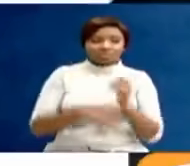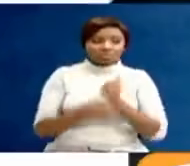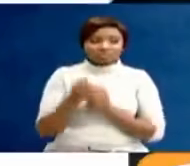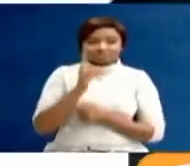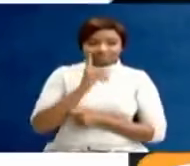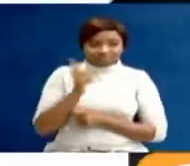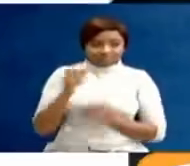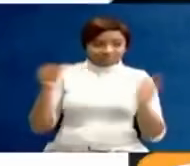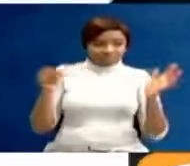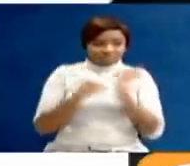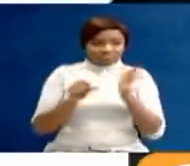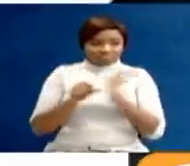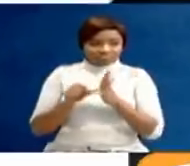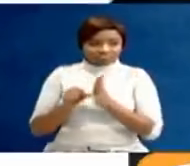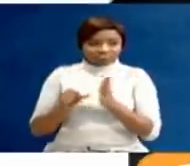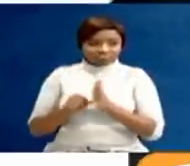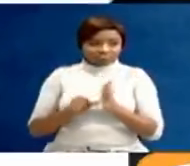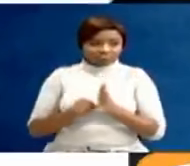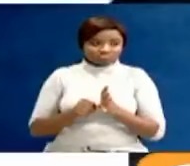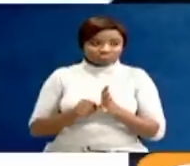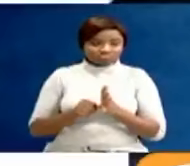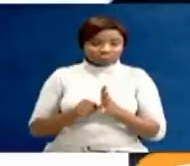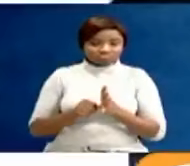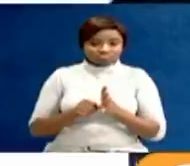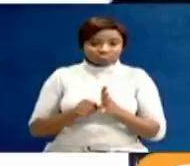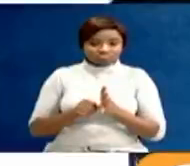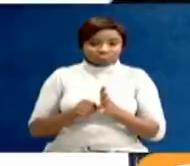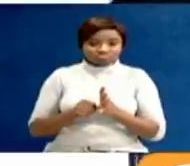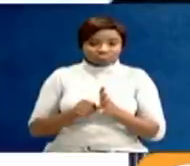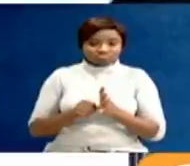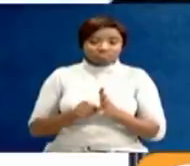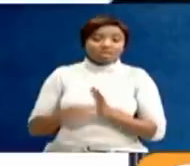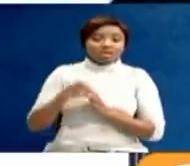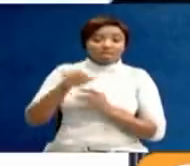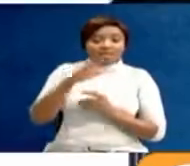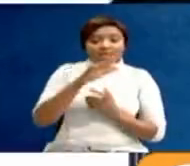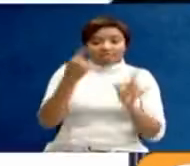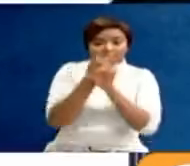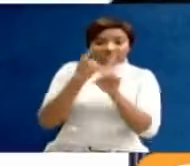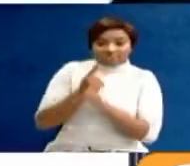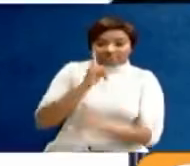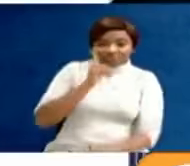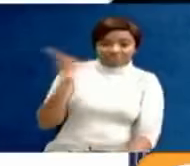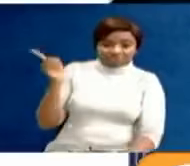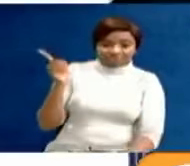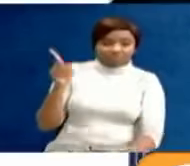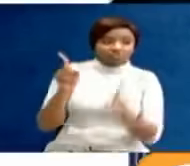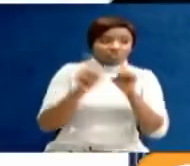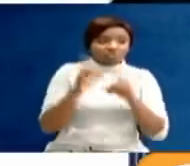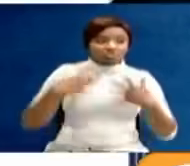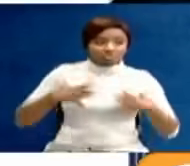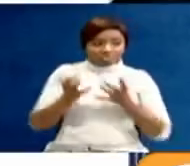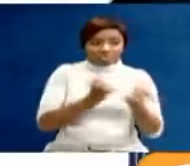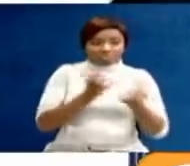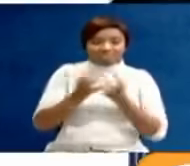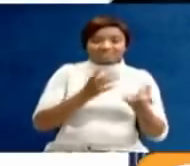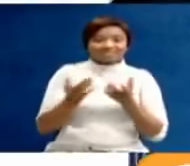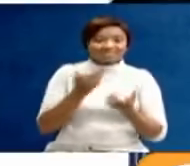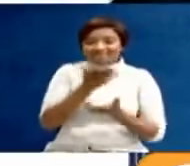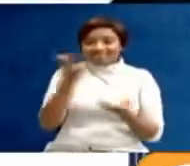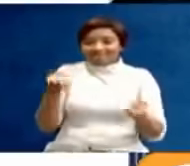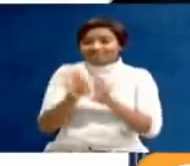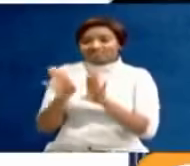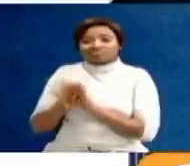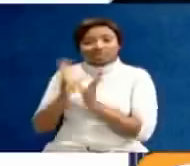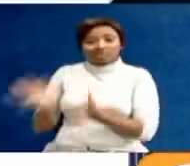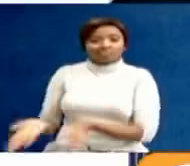nikinukuu, biashara zimefungwa Nyamakima, Gikomba, Kamukunji na River Road. Wafanya biashara wamehamia mashambani.